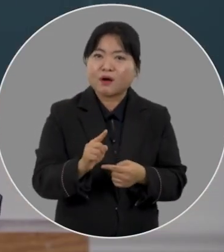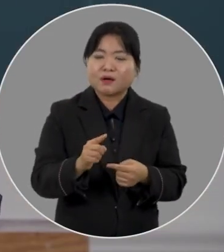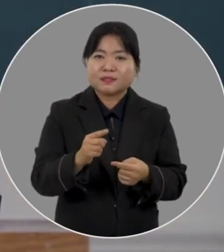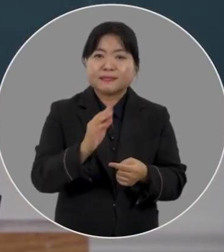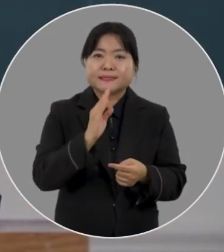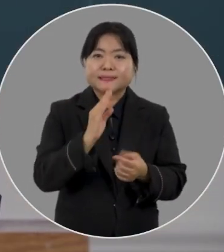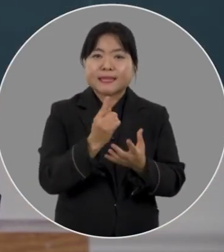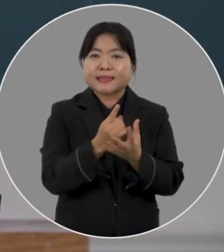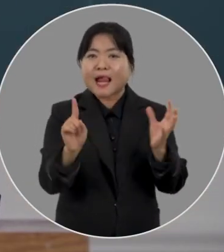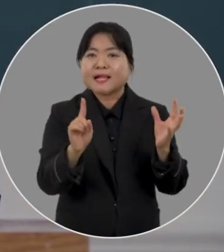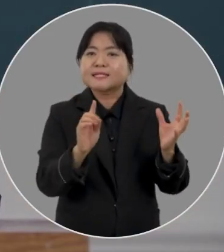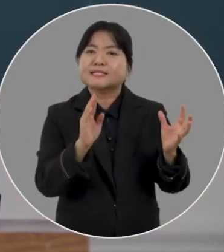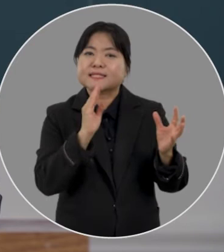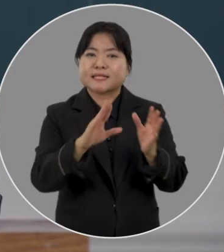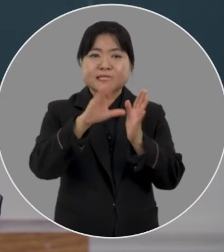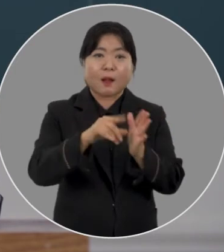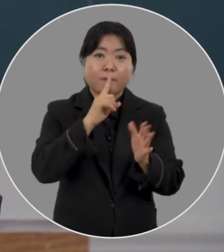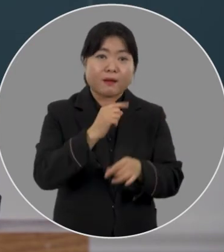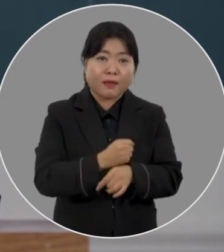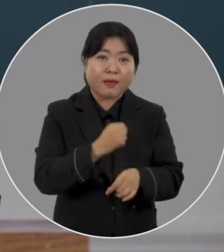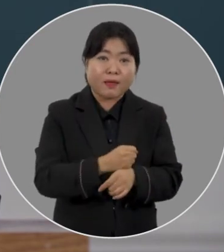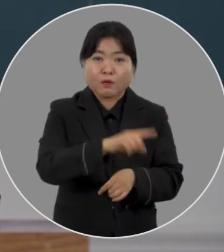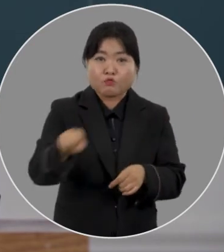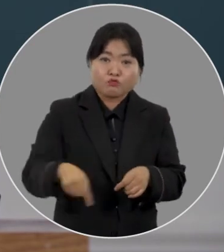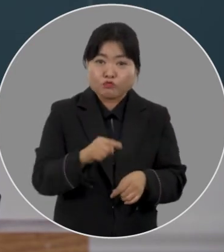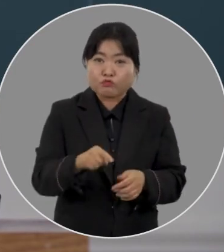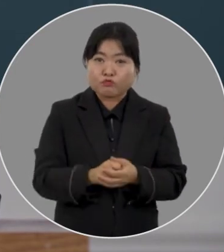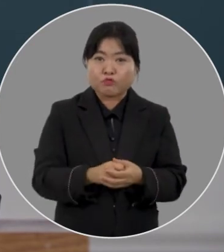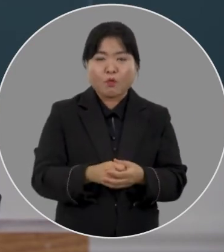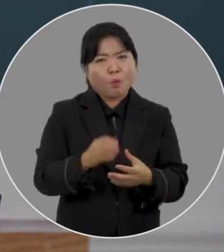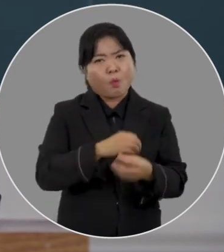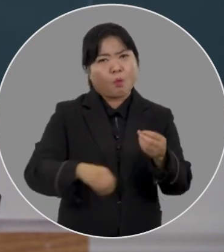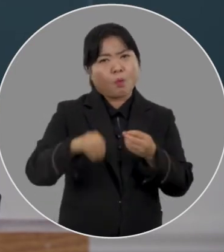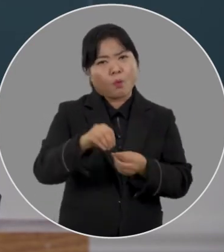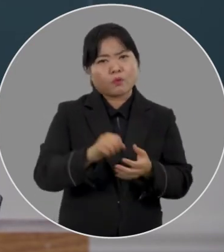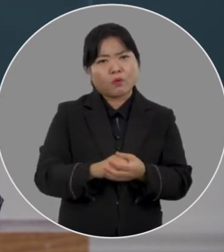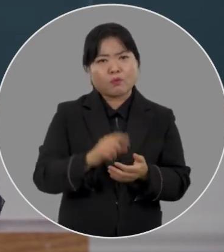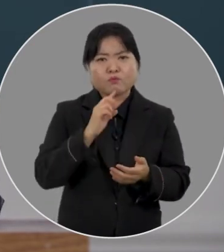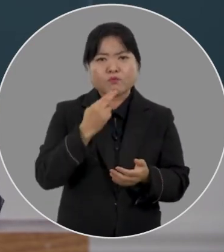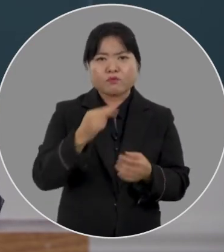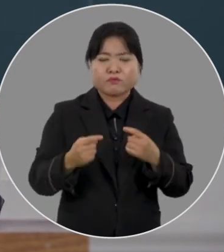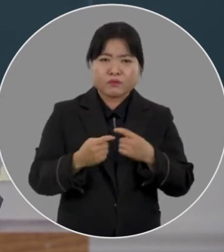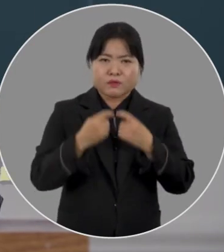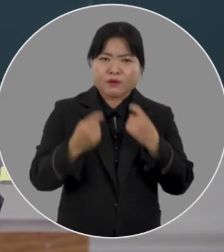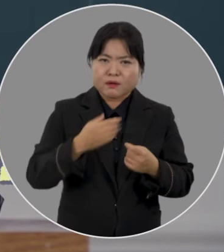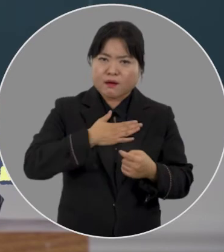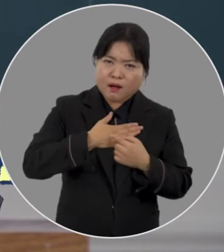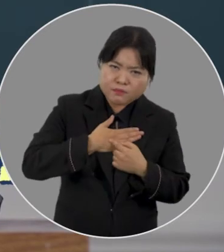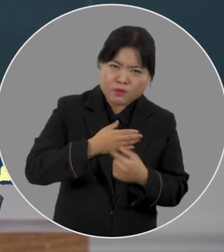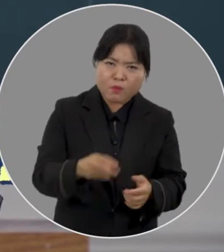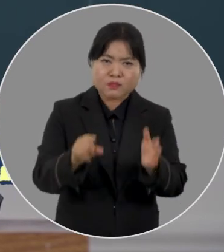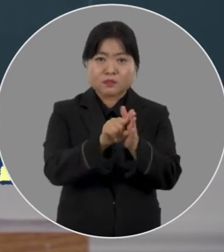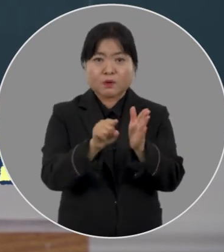탈진실 시대라는 얘기를 우리가 많이 하는데 그게 저는 오히려 물론 그 개인의